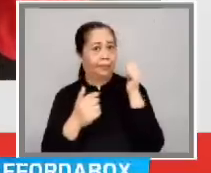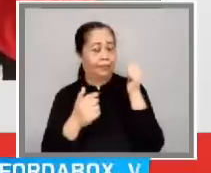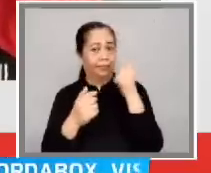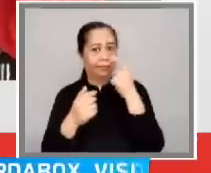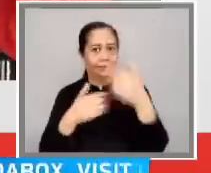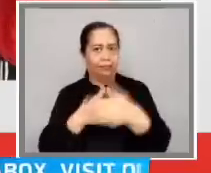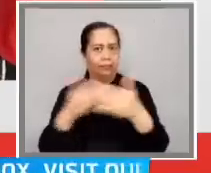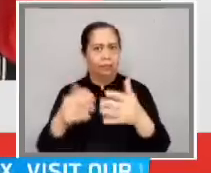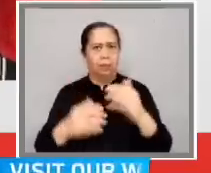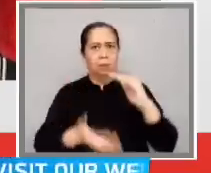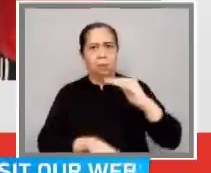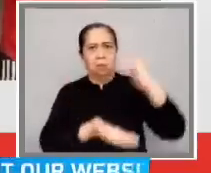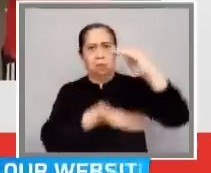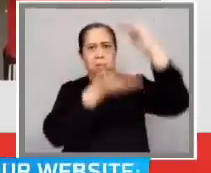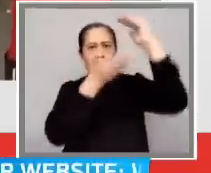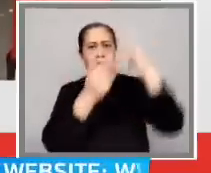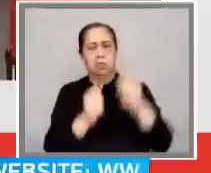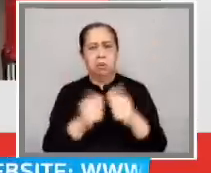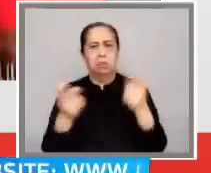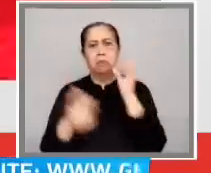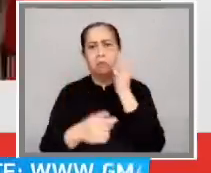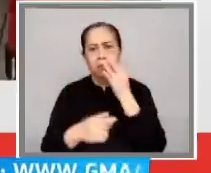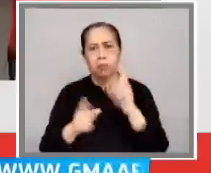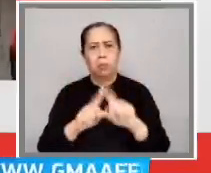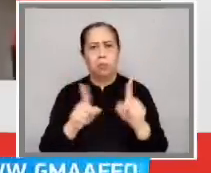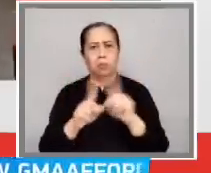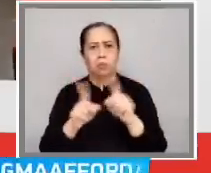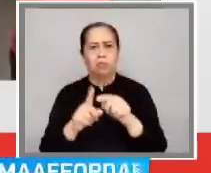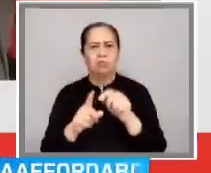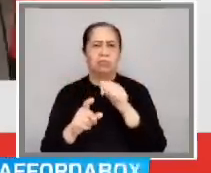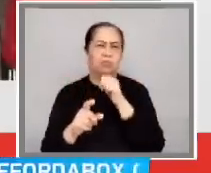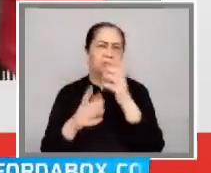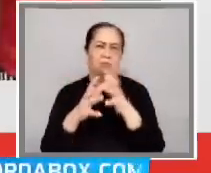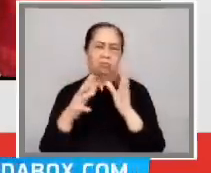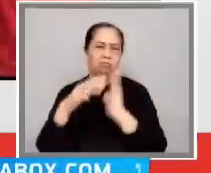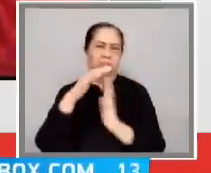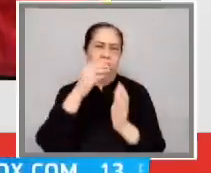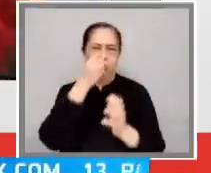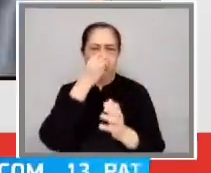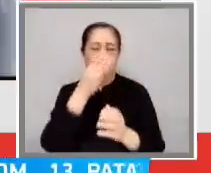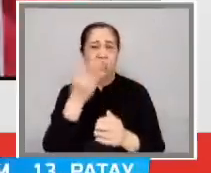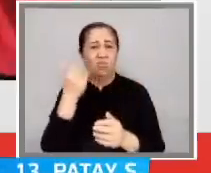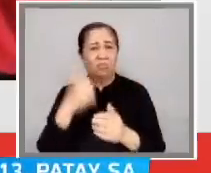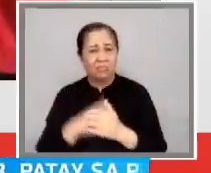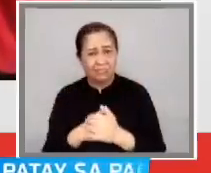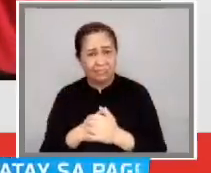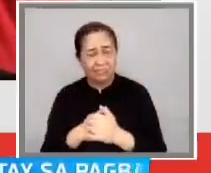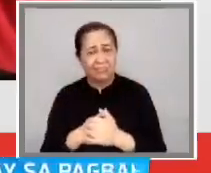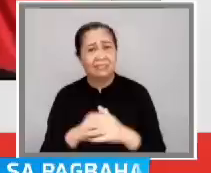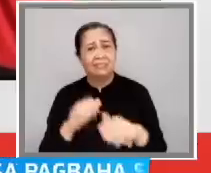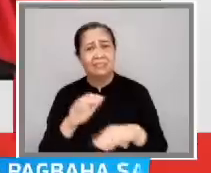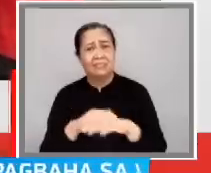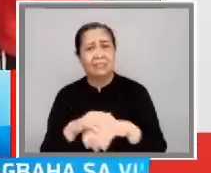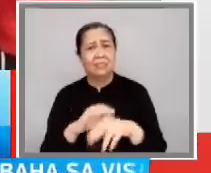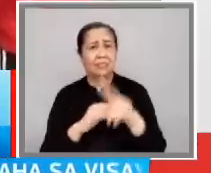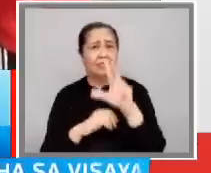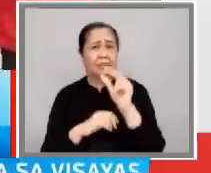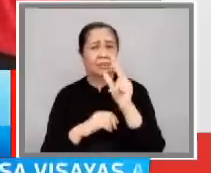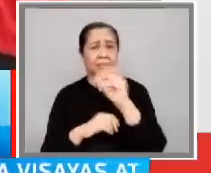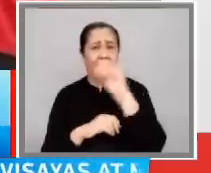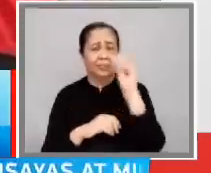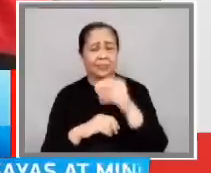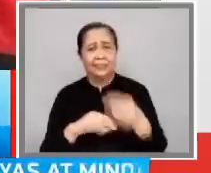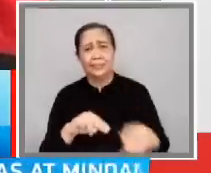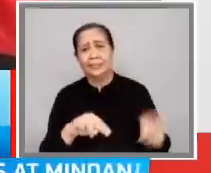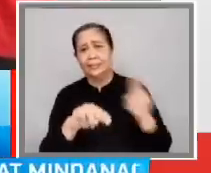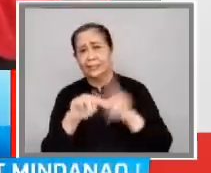talagang tambak ang mga prutas. Walang gaano namimili. E paano ba naman? Kasi Rafi, umabot ng 30% ang itinaas